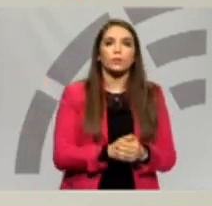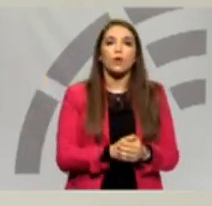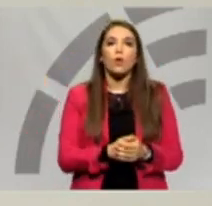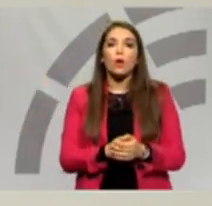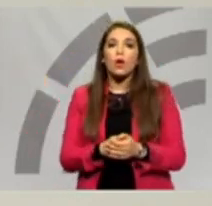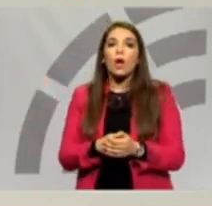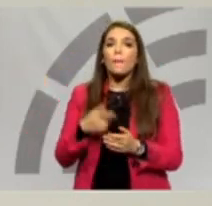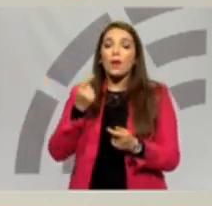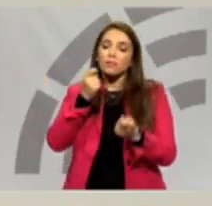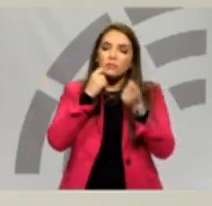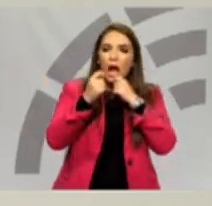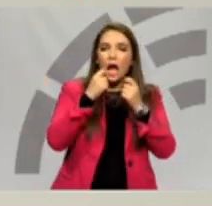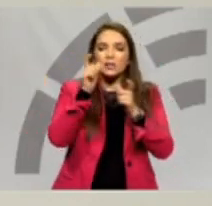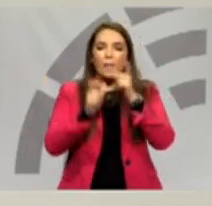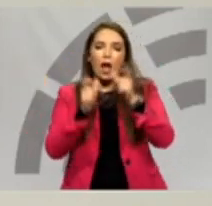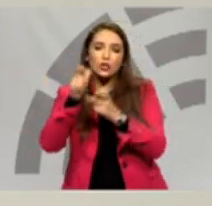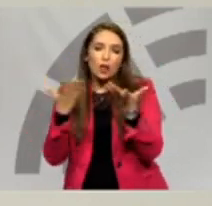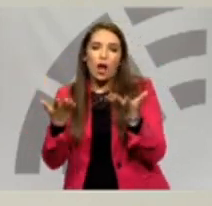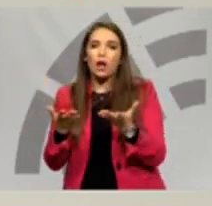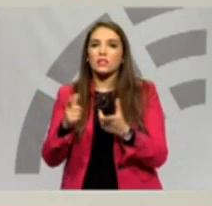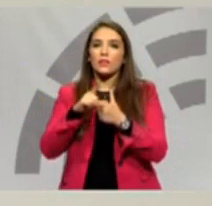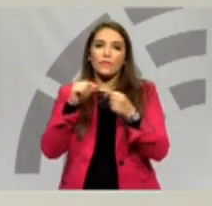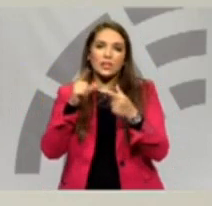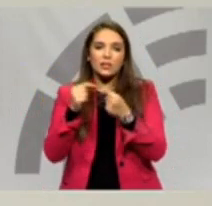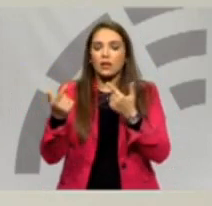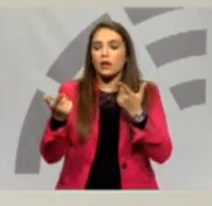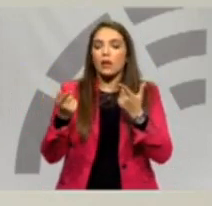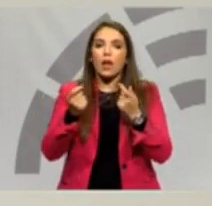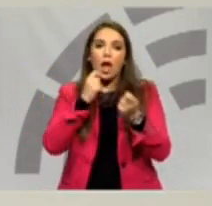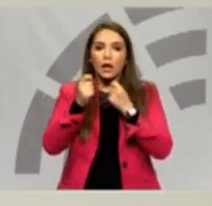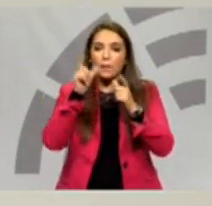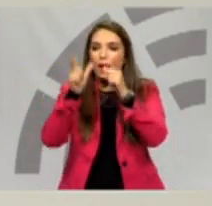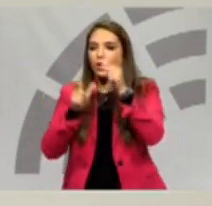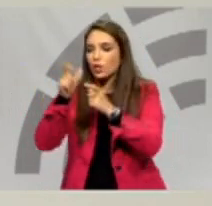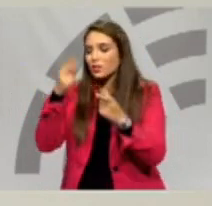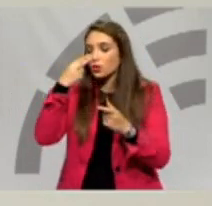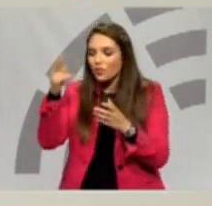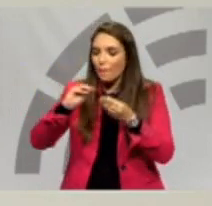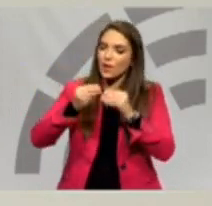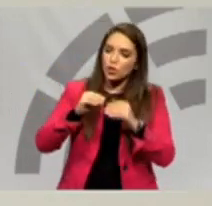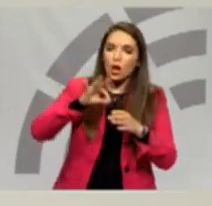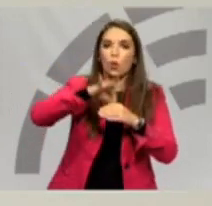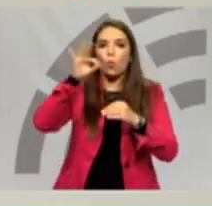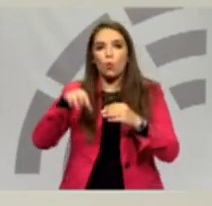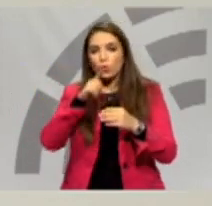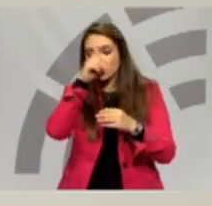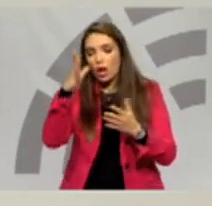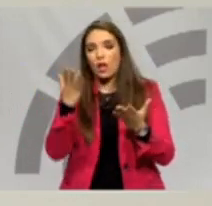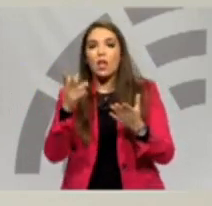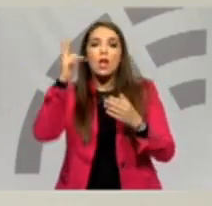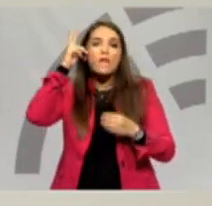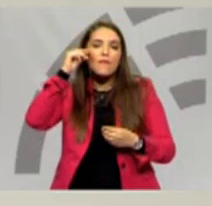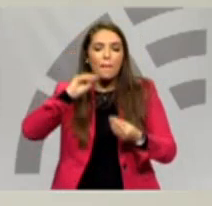من كانت استراتيجيه العمل قائمه بالاساس على الاتصال المباشر مع المواطنين والمواطنات الشيء اللي خلاني نفهم اكثر